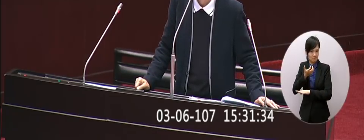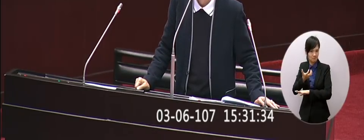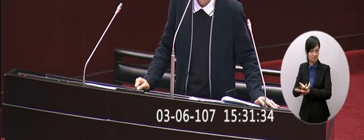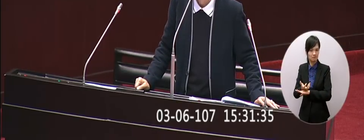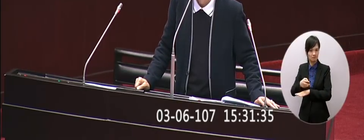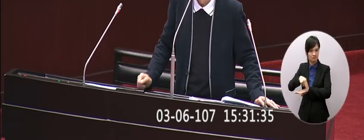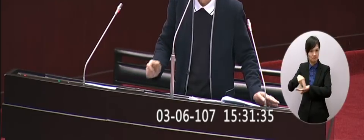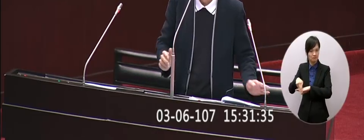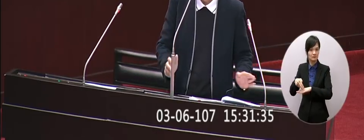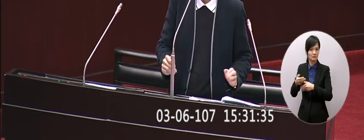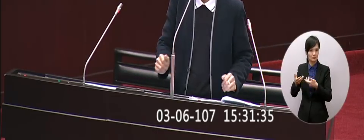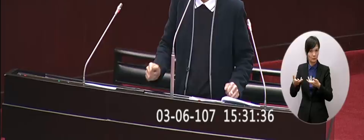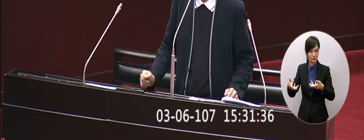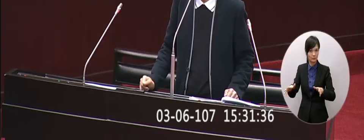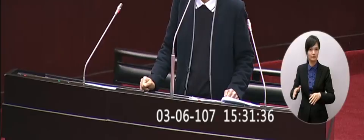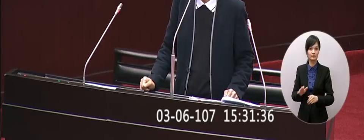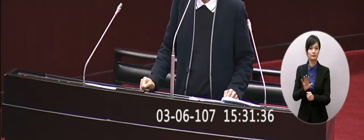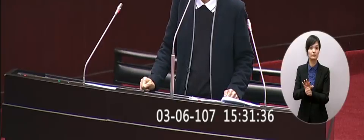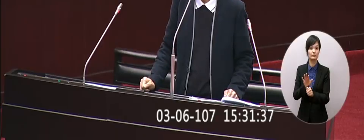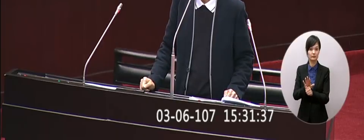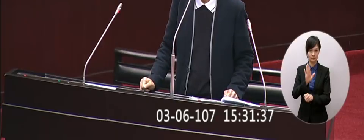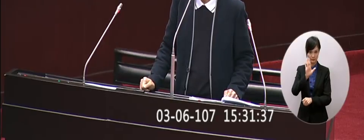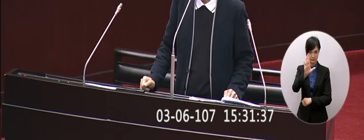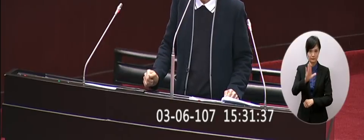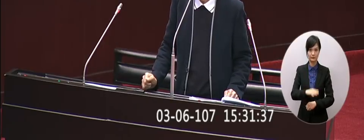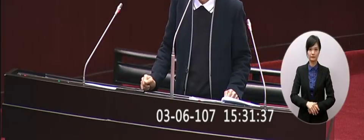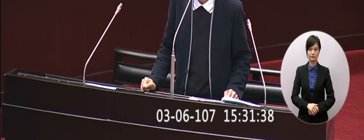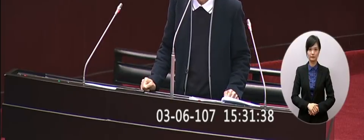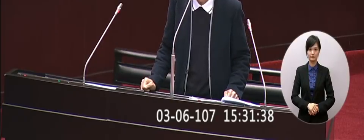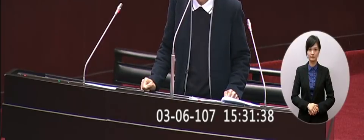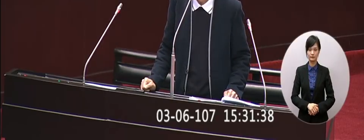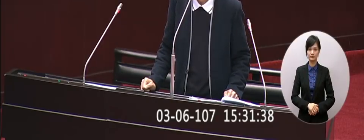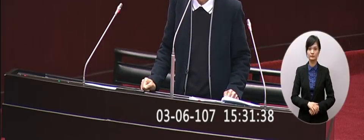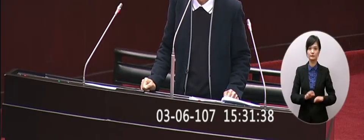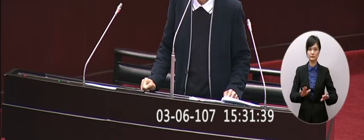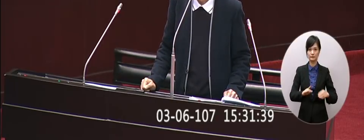现在面对的这些的相关的法令，它背后